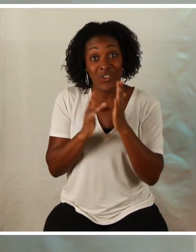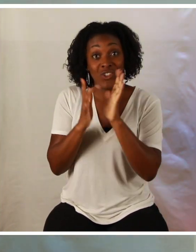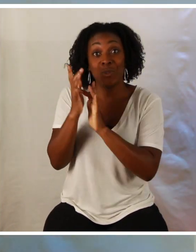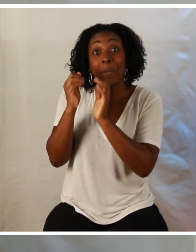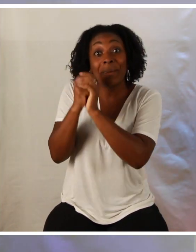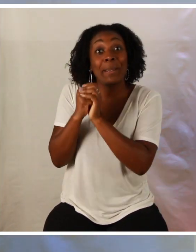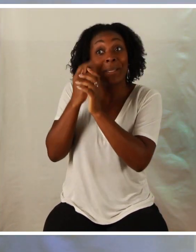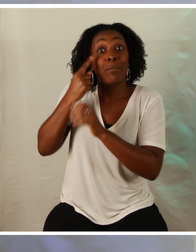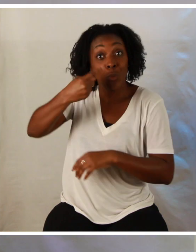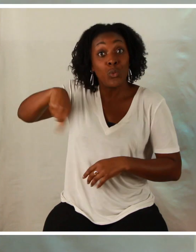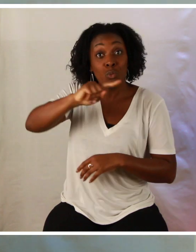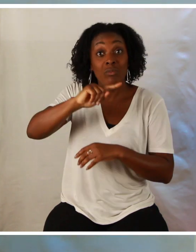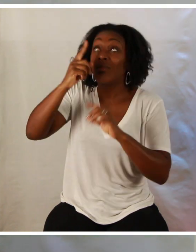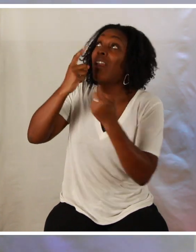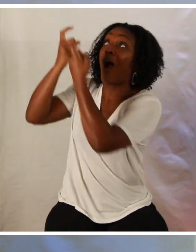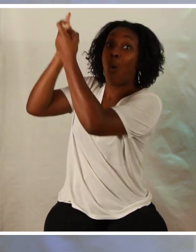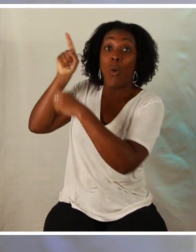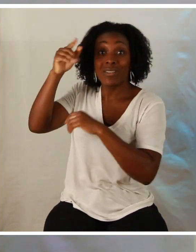Père, en notre faveur.